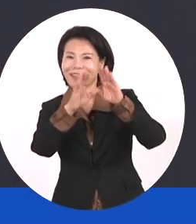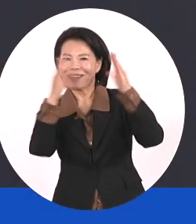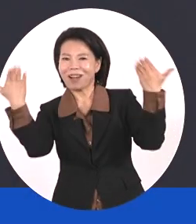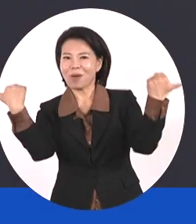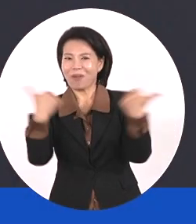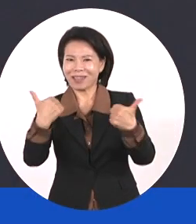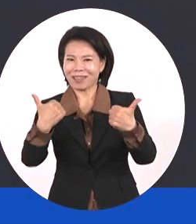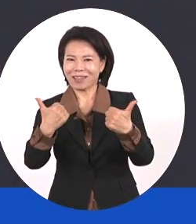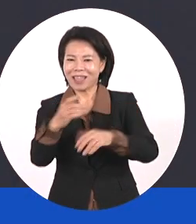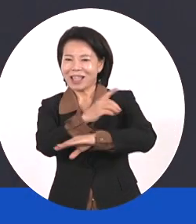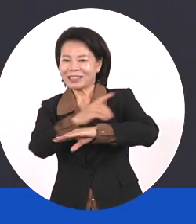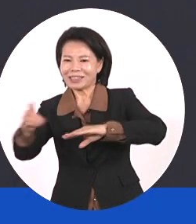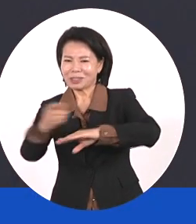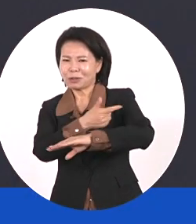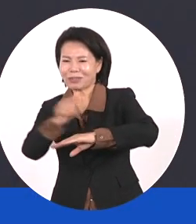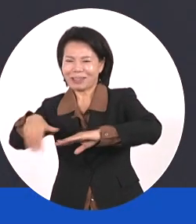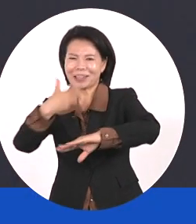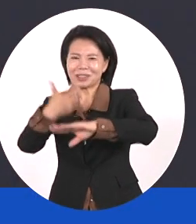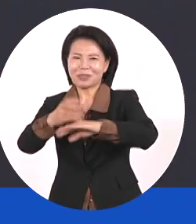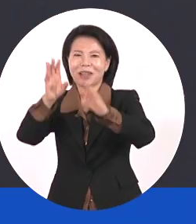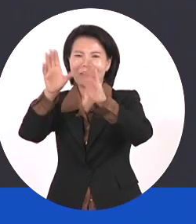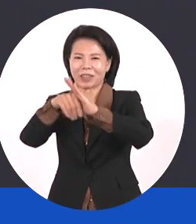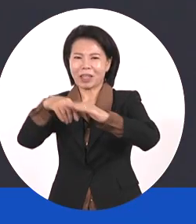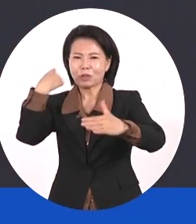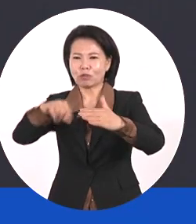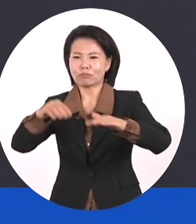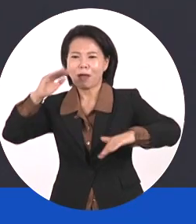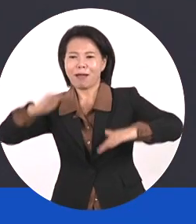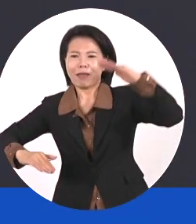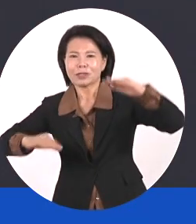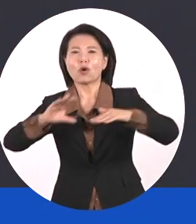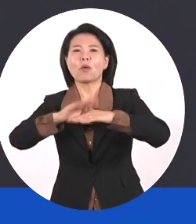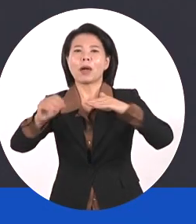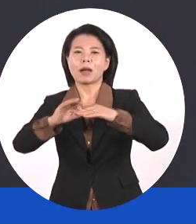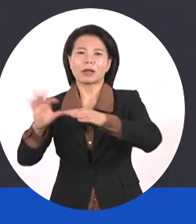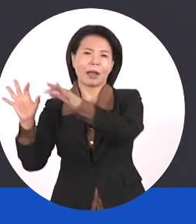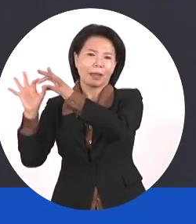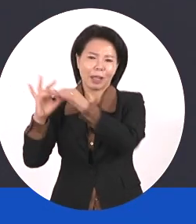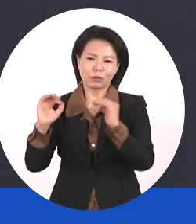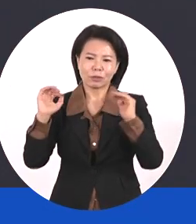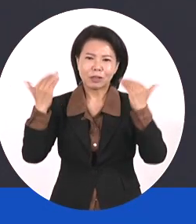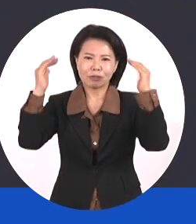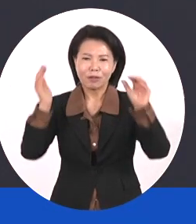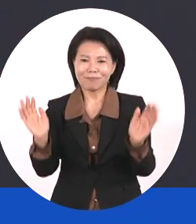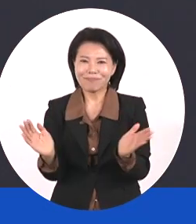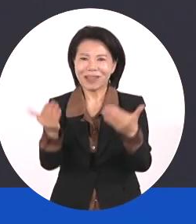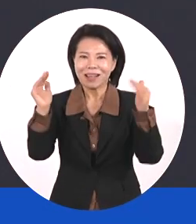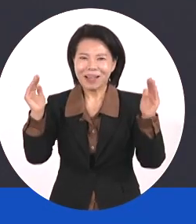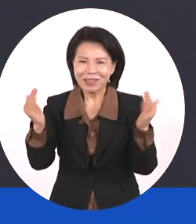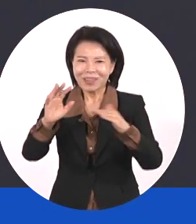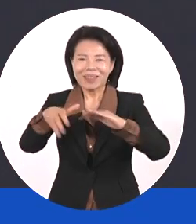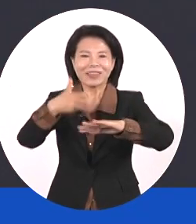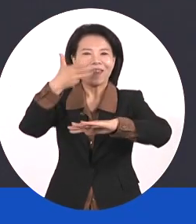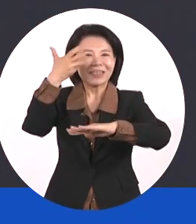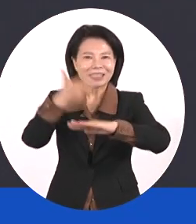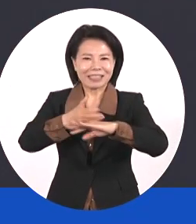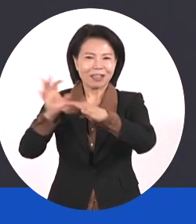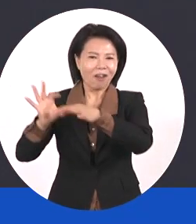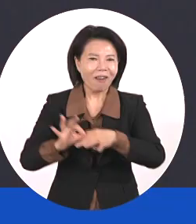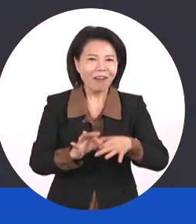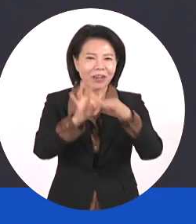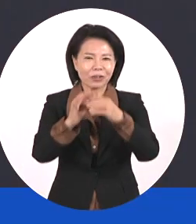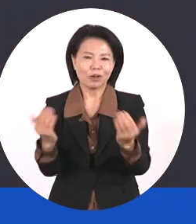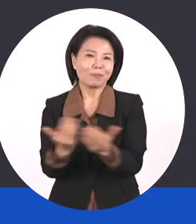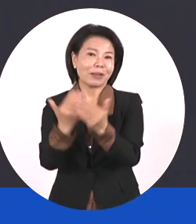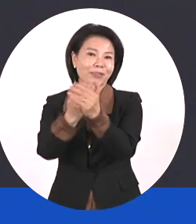제주에서 개최된 이번 회의는 디지털 대전환 시대의 교육 격차 해소와 지속 가능한 성장 촉진,